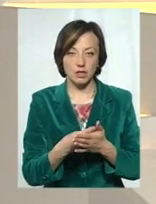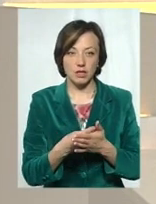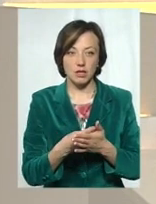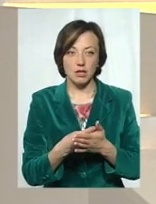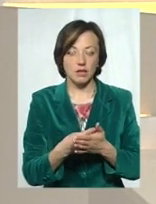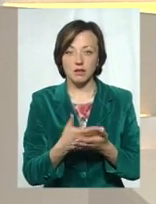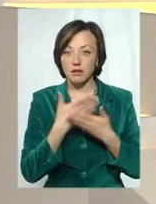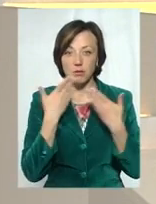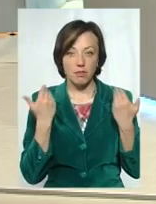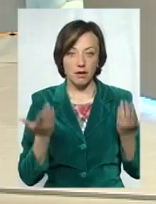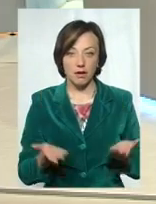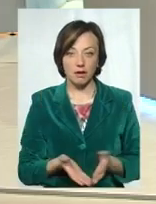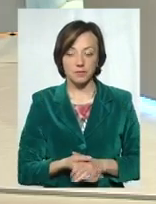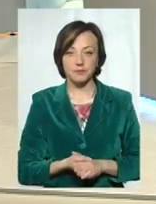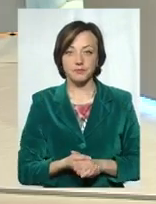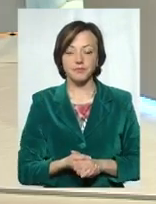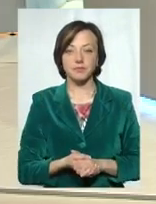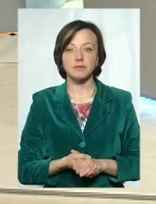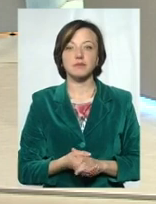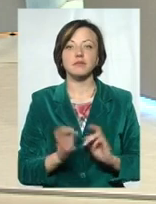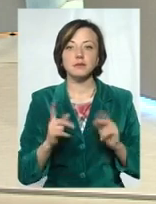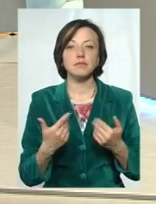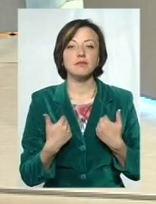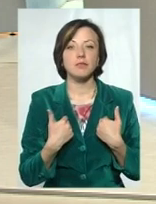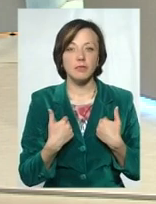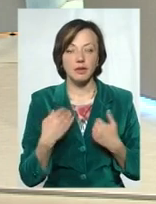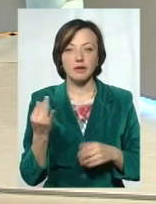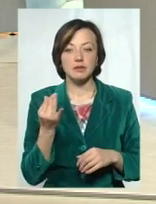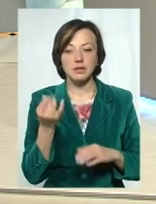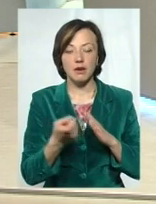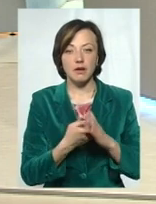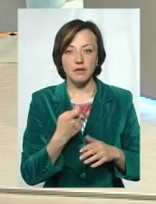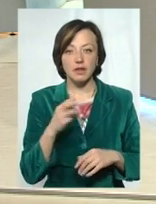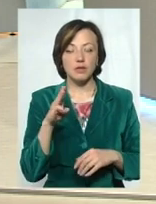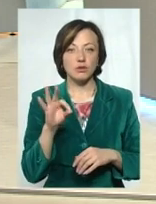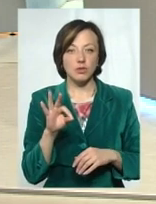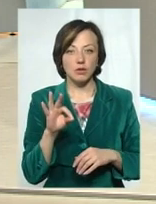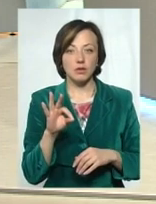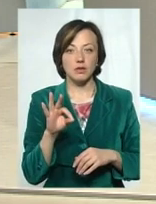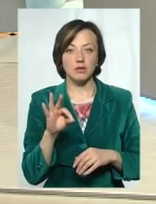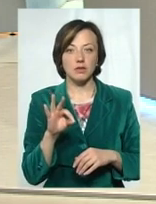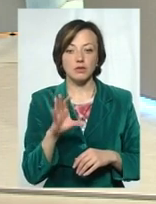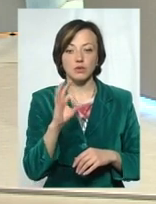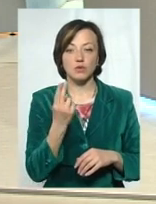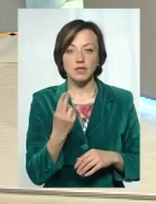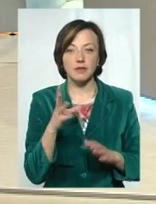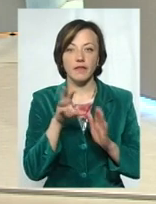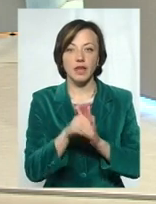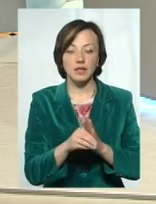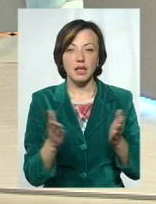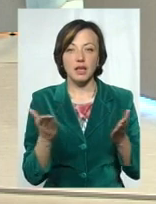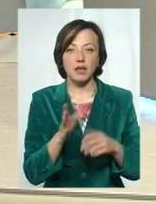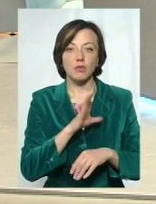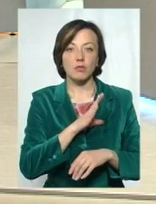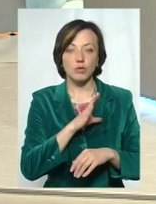пенсійного фонду немає. Ну, якщо, наскільки я цікавилася, то за рахунок соціальних внесків, котрі були